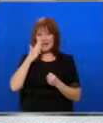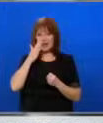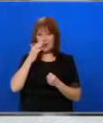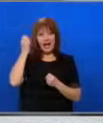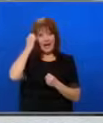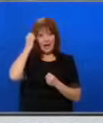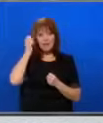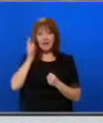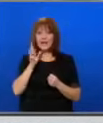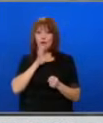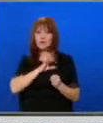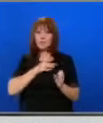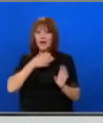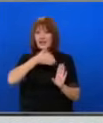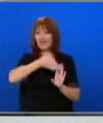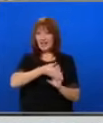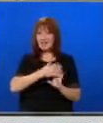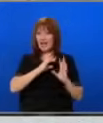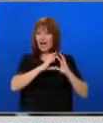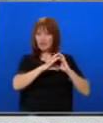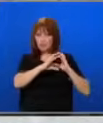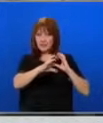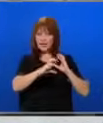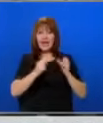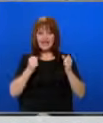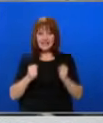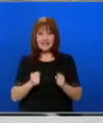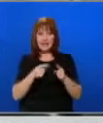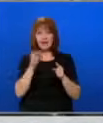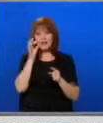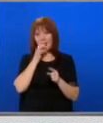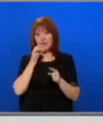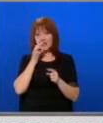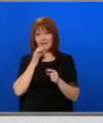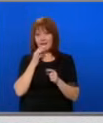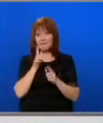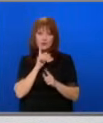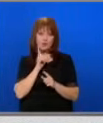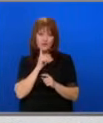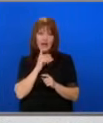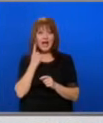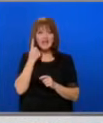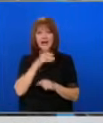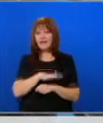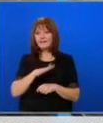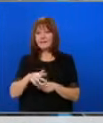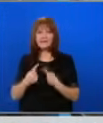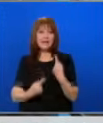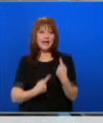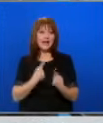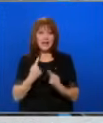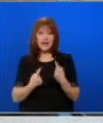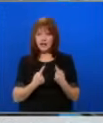Камъкът не е успял да влезе вътре в автобуса, а в момента на удара на седалката е нямало пътник. една детска игра може да доведе наистина